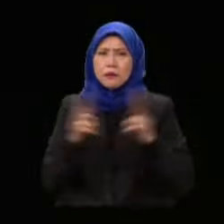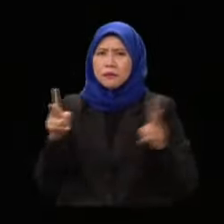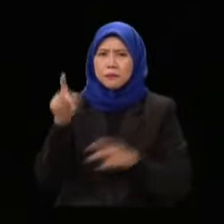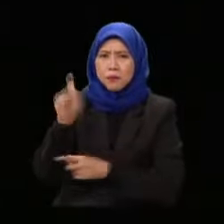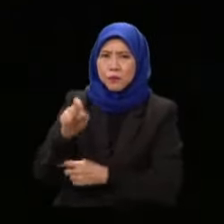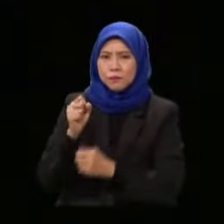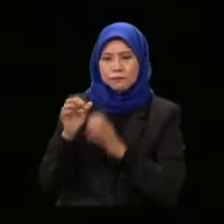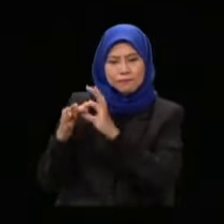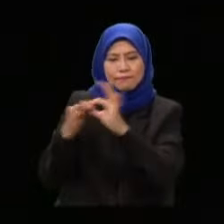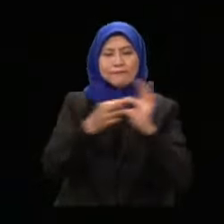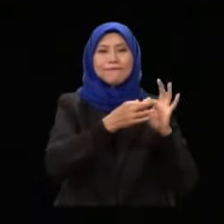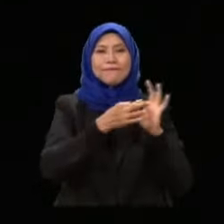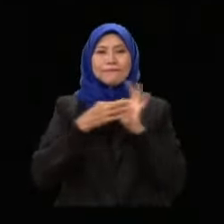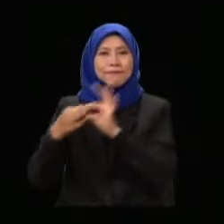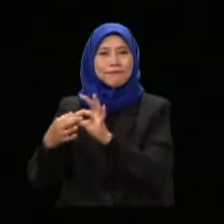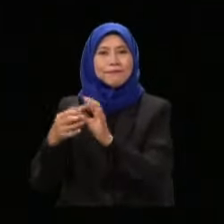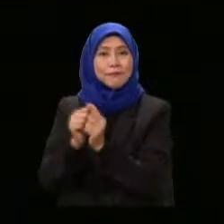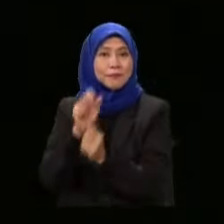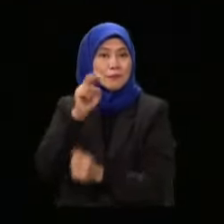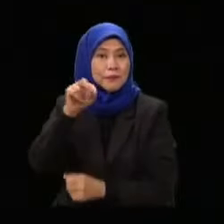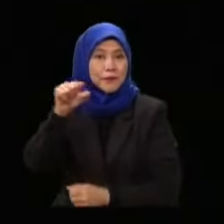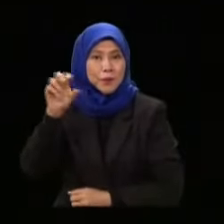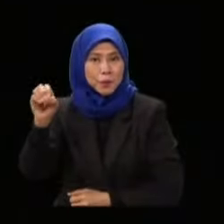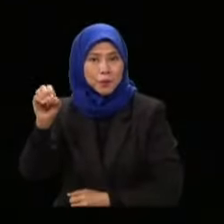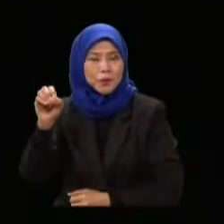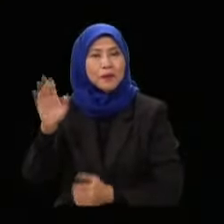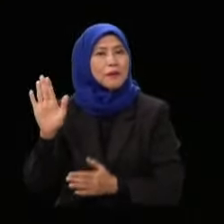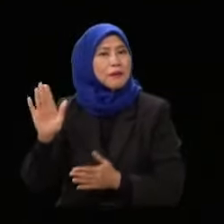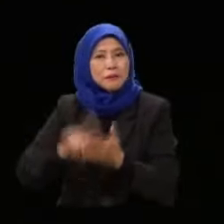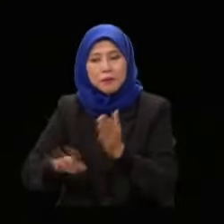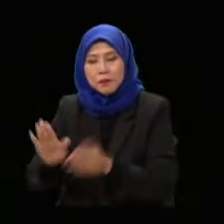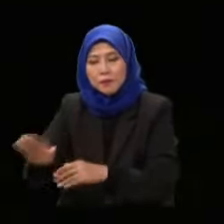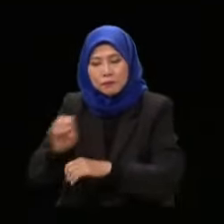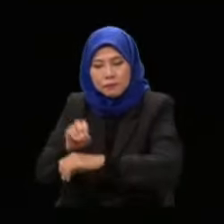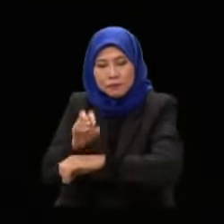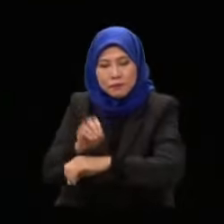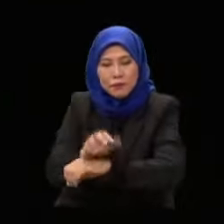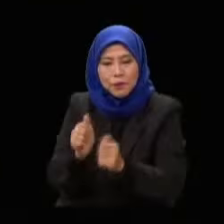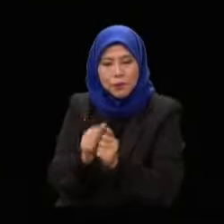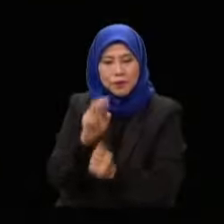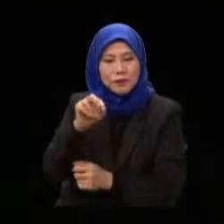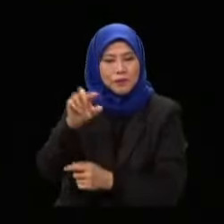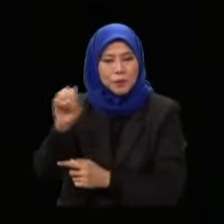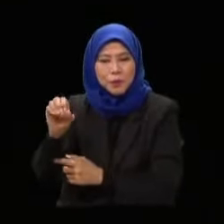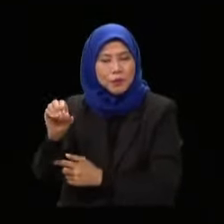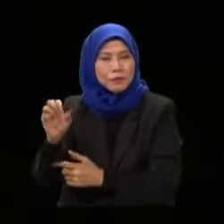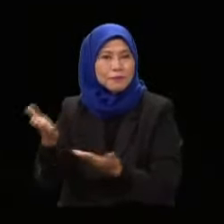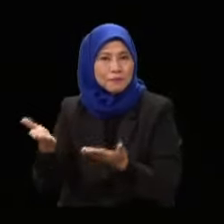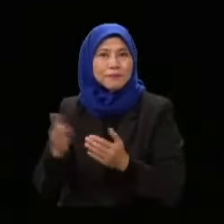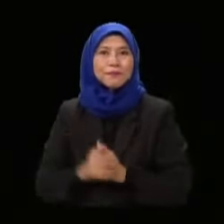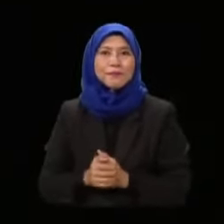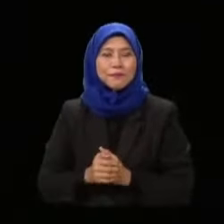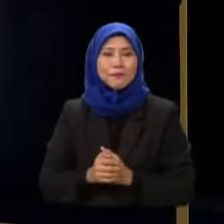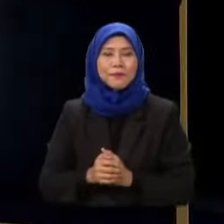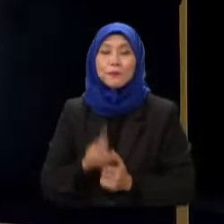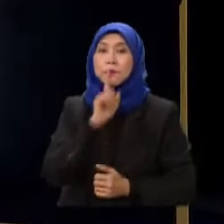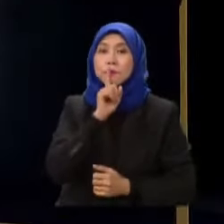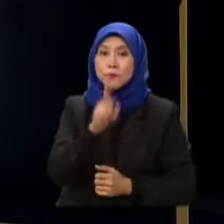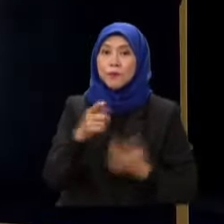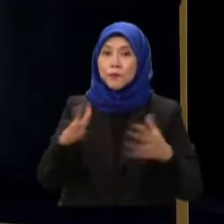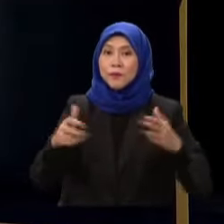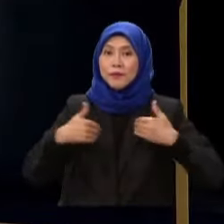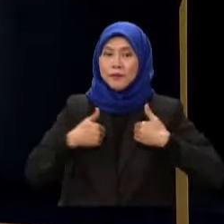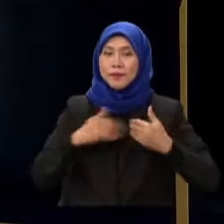bekerja akrab dengan NJOP dalamnya bumi yang berbagi pesan Datuk arah injo yang mungkin sedang menantikan menurut kita sebenarnya